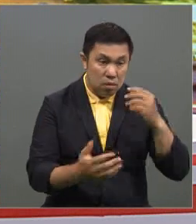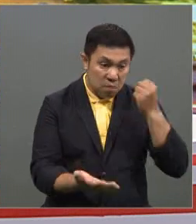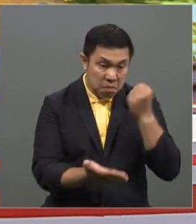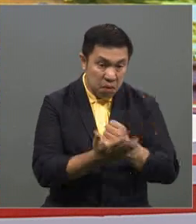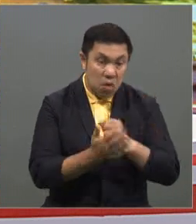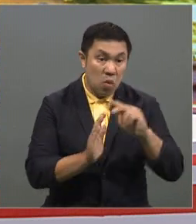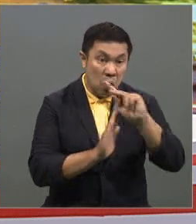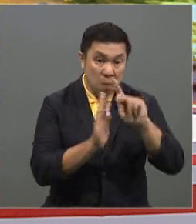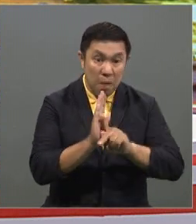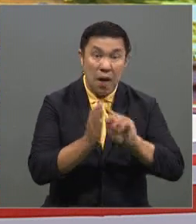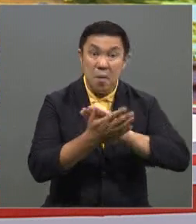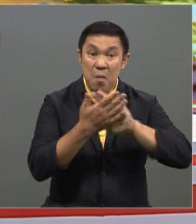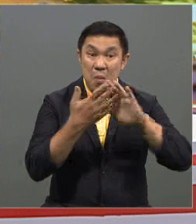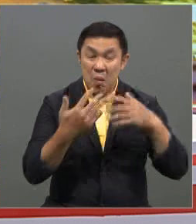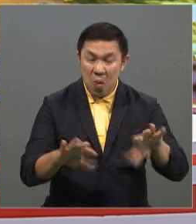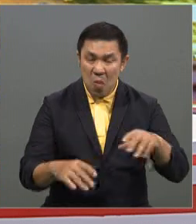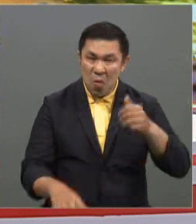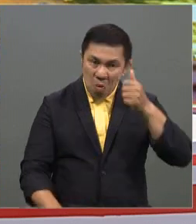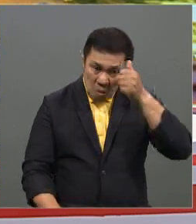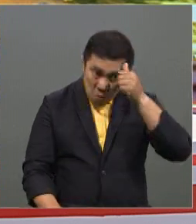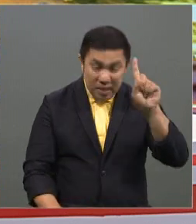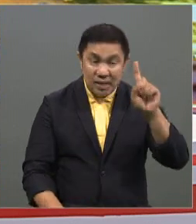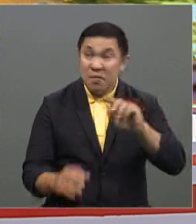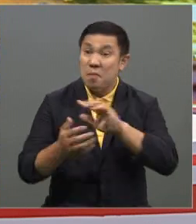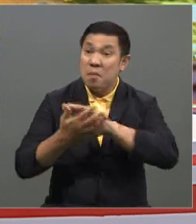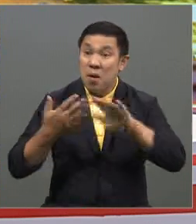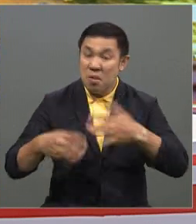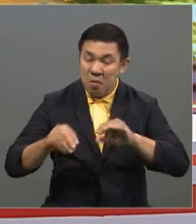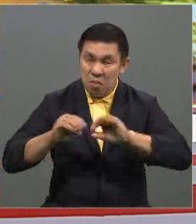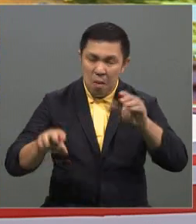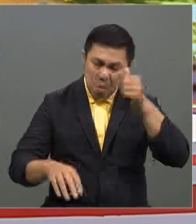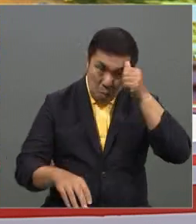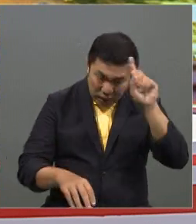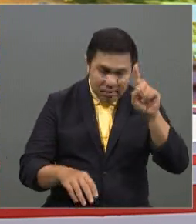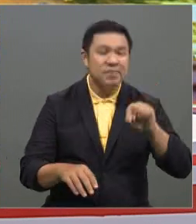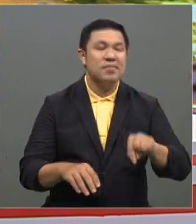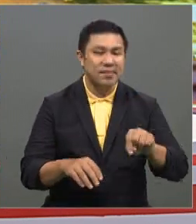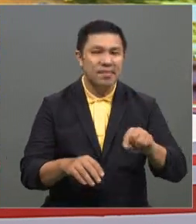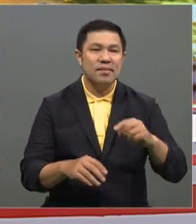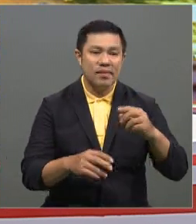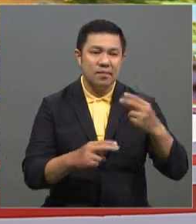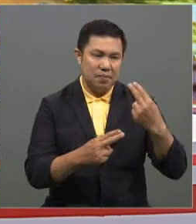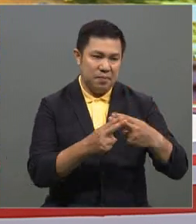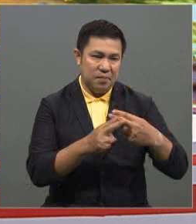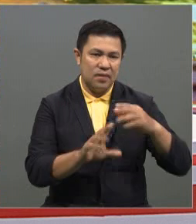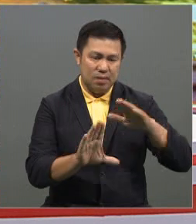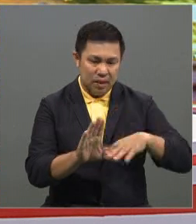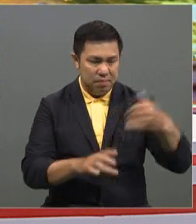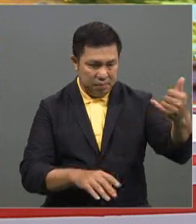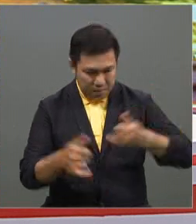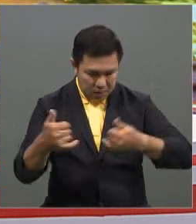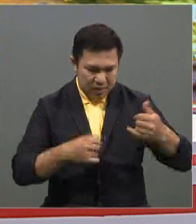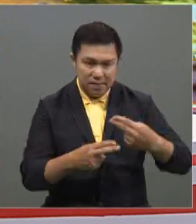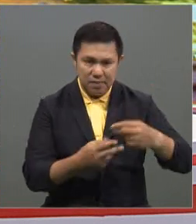เมื่อไหร่ก็ต้องวันถัดมาพร้อมในการรับรายการตัวแต่ทีนี้มันก็เป็นประเด็นกันมาตั้งแต่เมื่อช่วงสุด